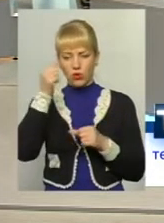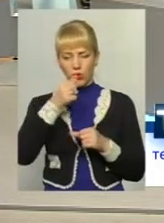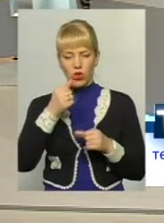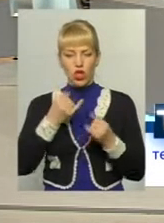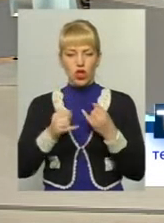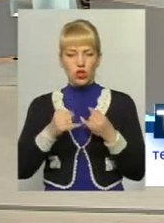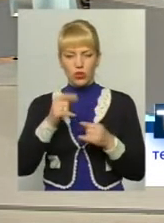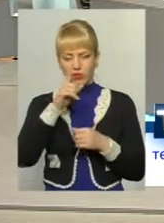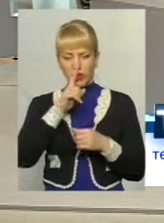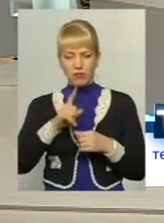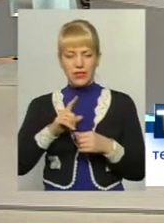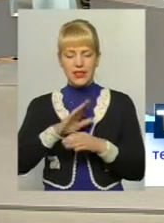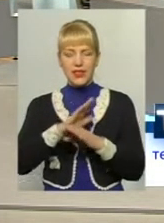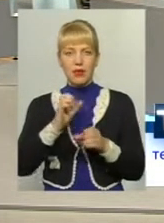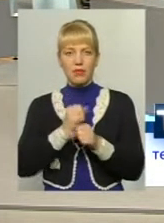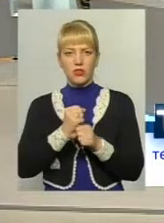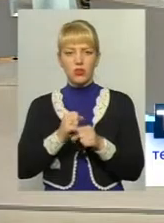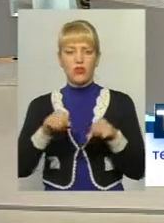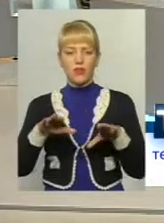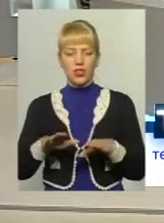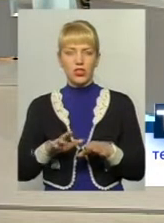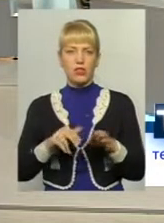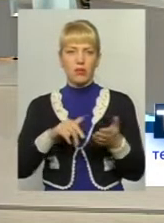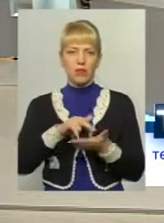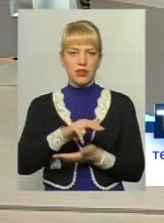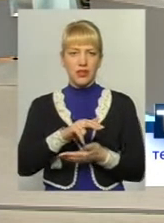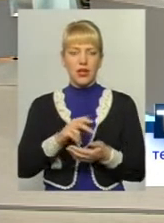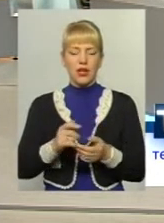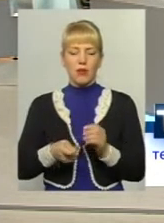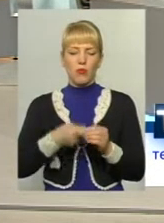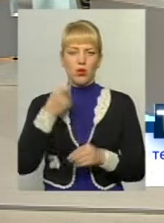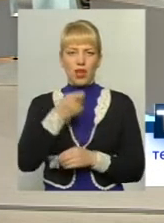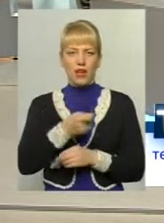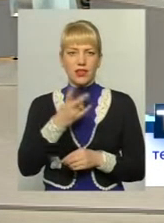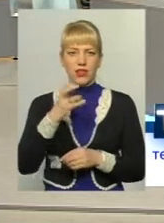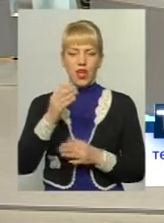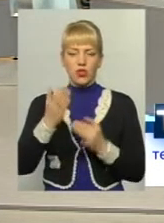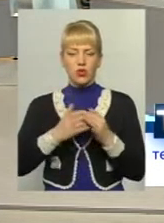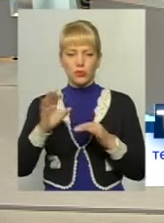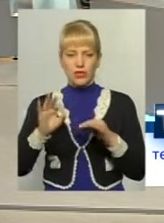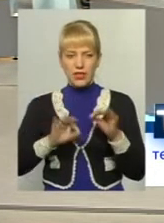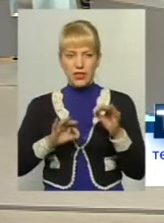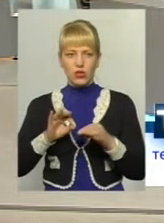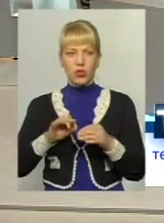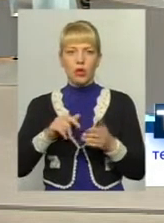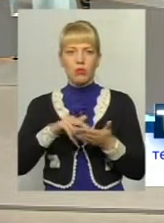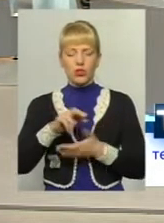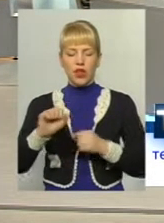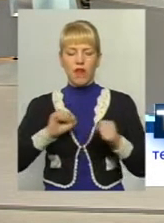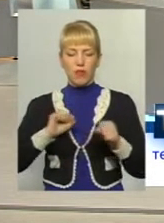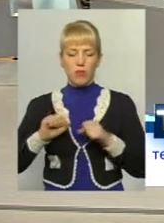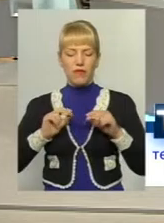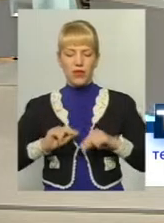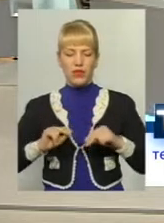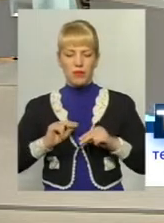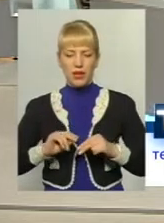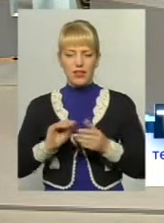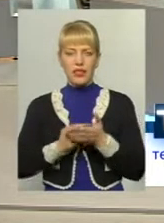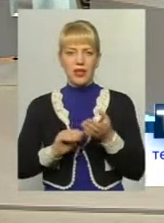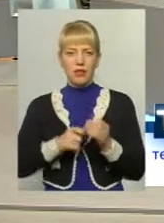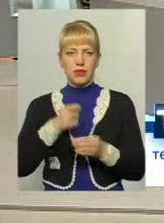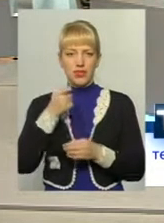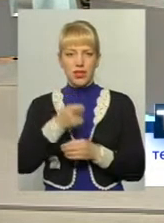не слухала тему, але почула питання субсидії. Ви ті, що є в студії, стикалися хоч хто один з субсидією? Я от в минулому